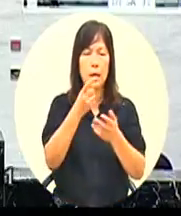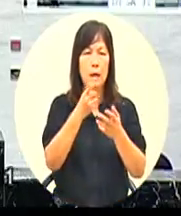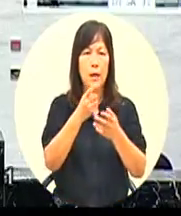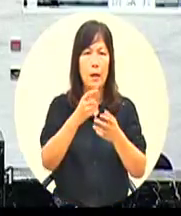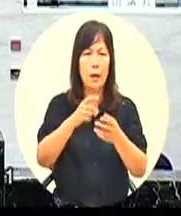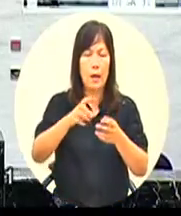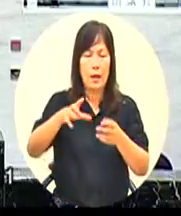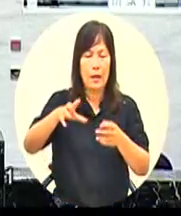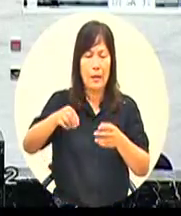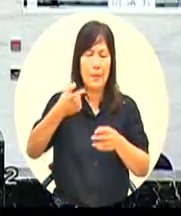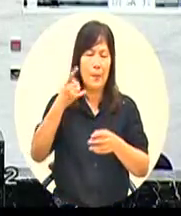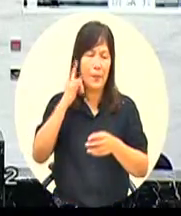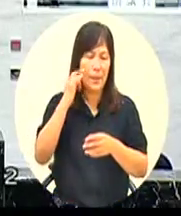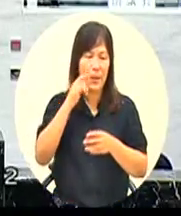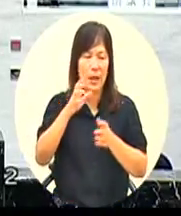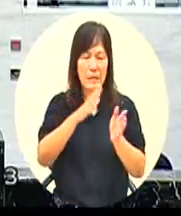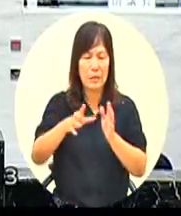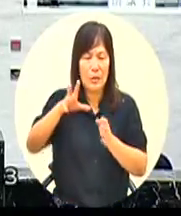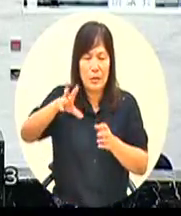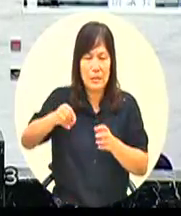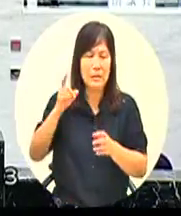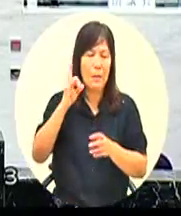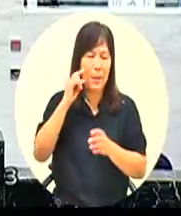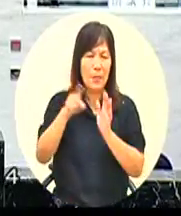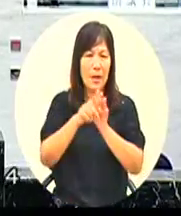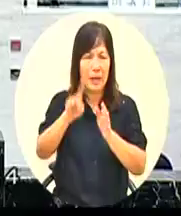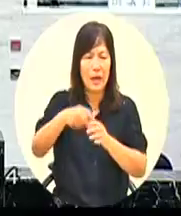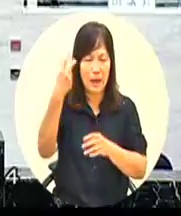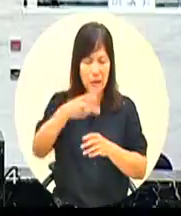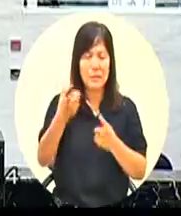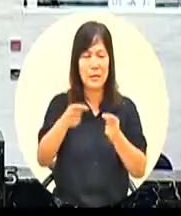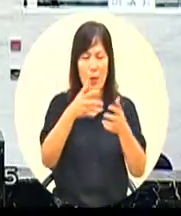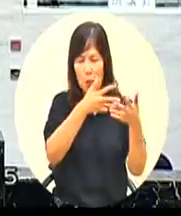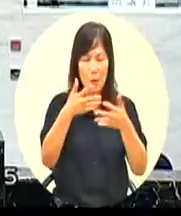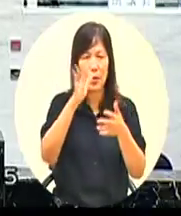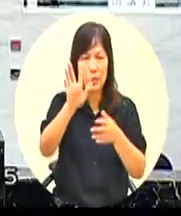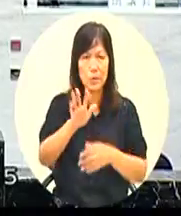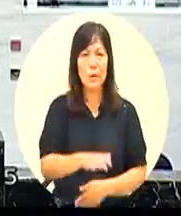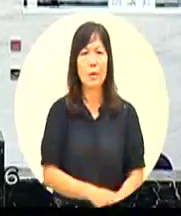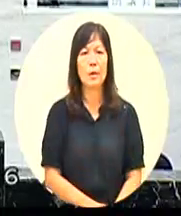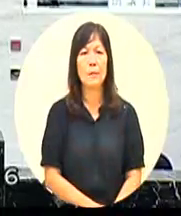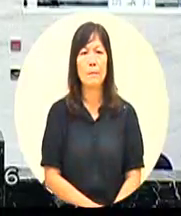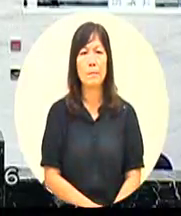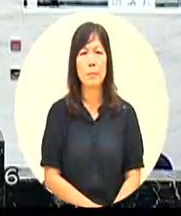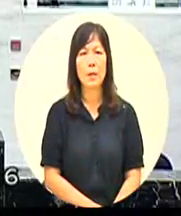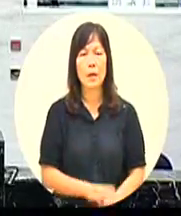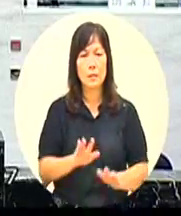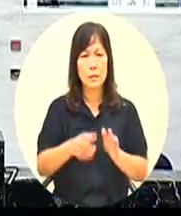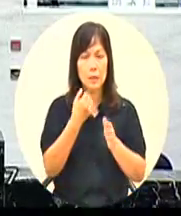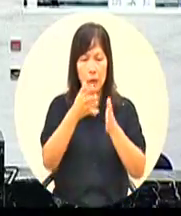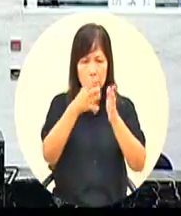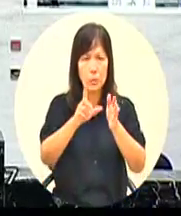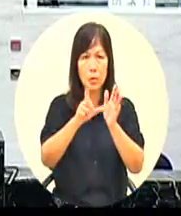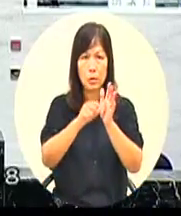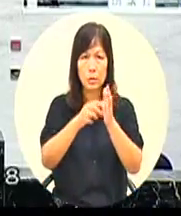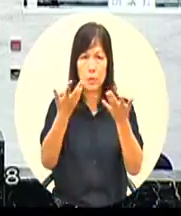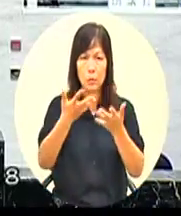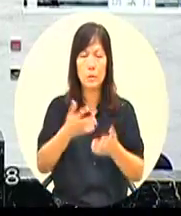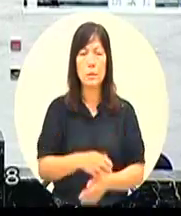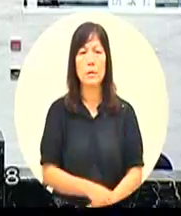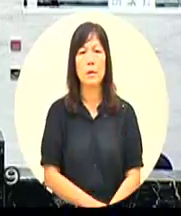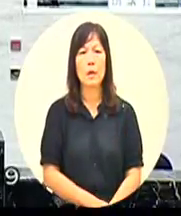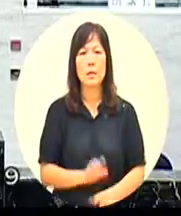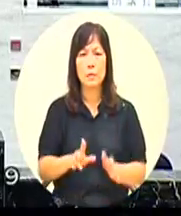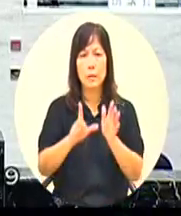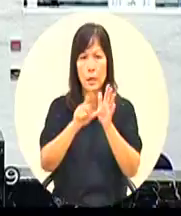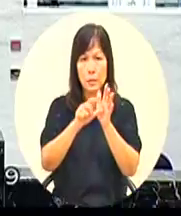妈哈，还是很认真的来这边咨询。我们先来处理时间问题。现在